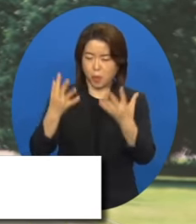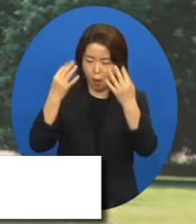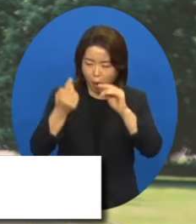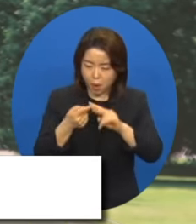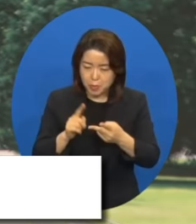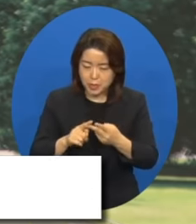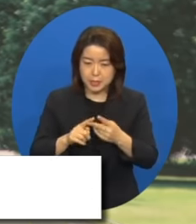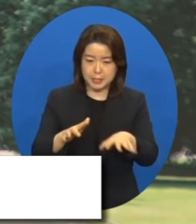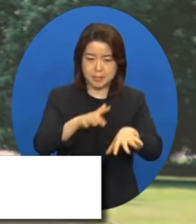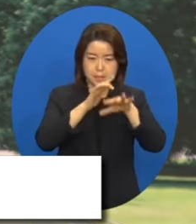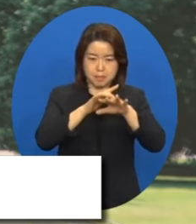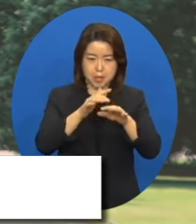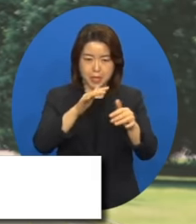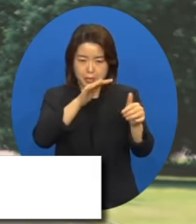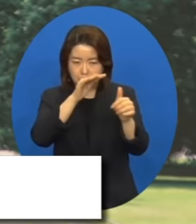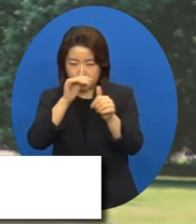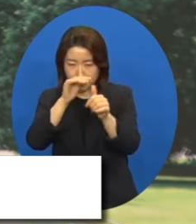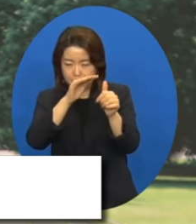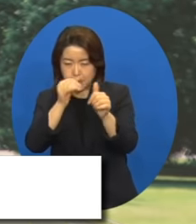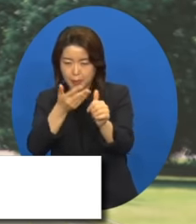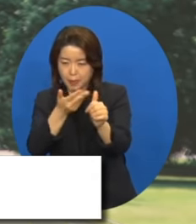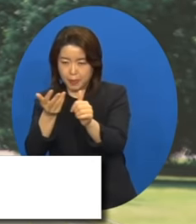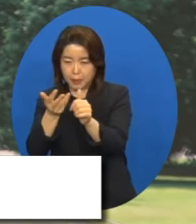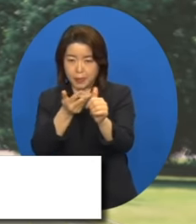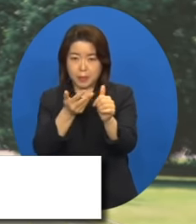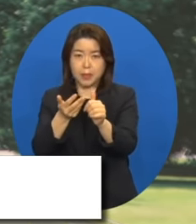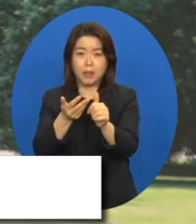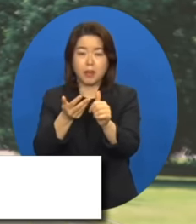마귀의 미혹을 받을 대상입니다.